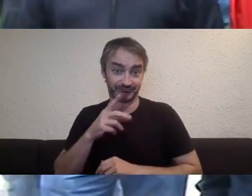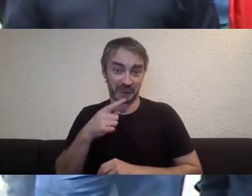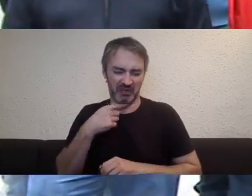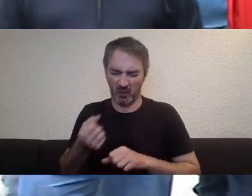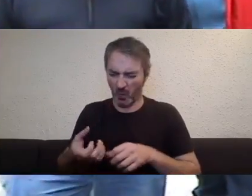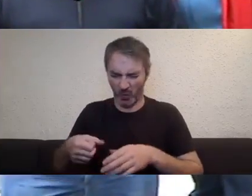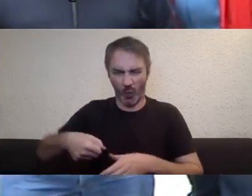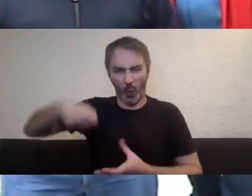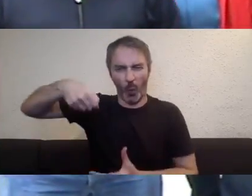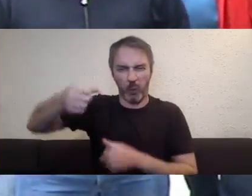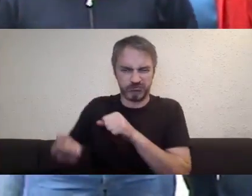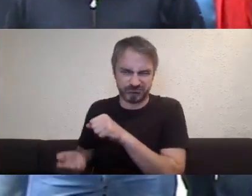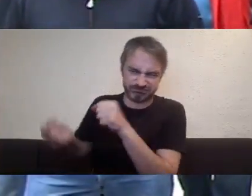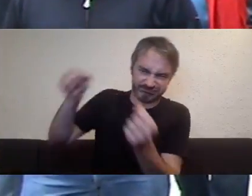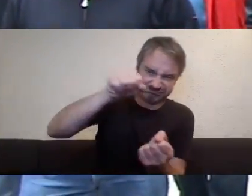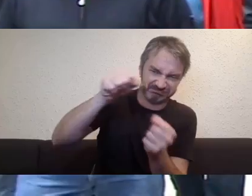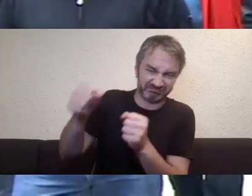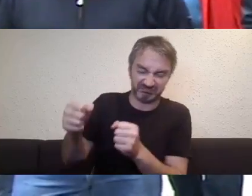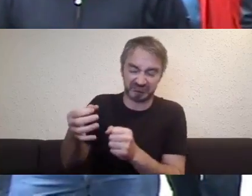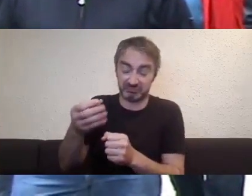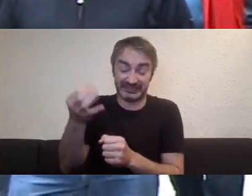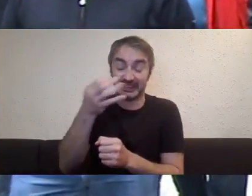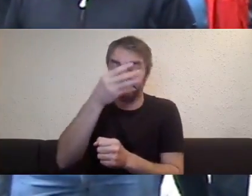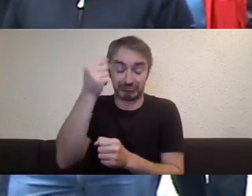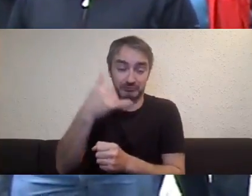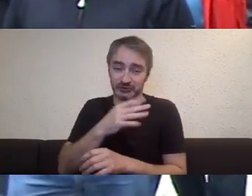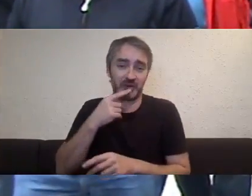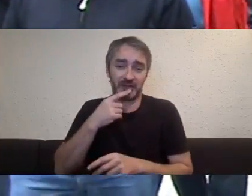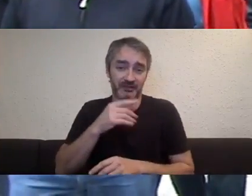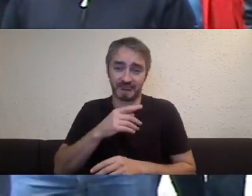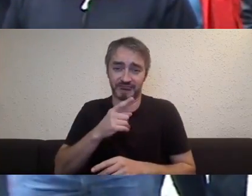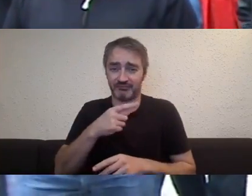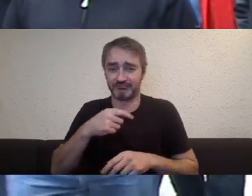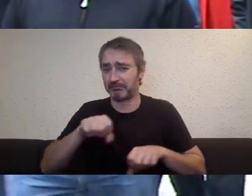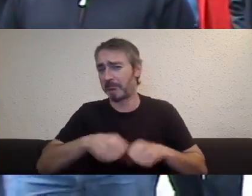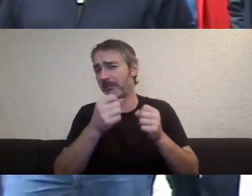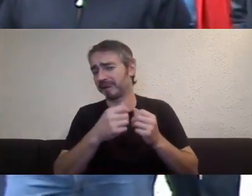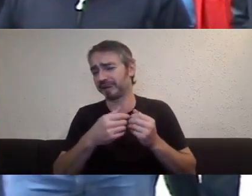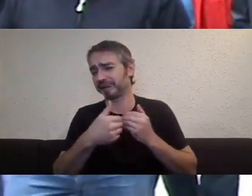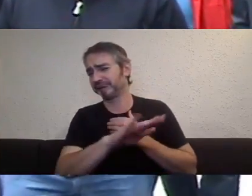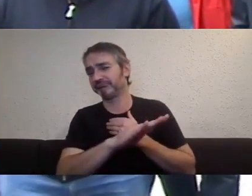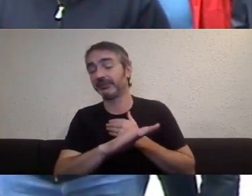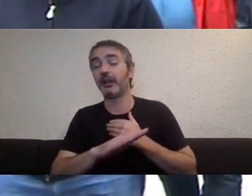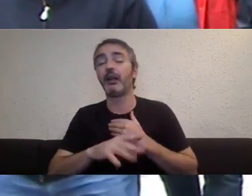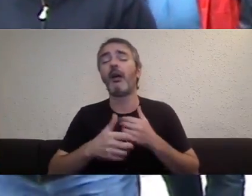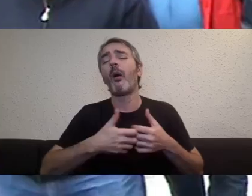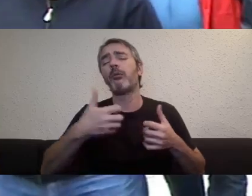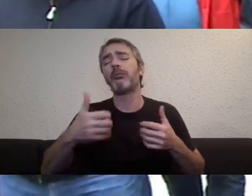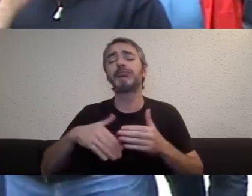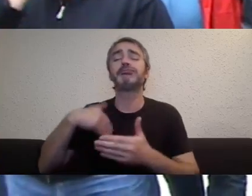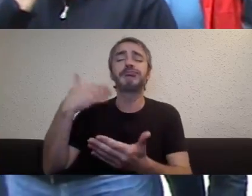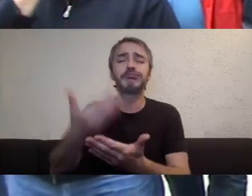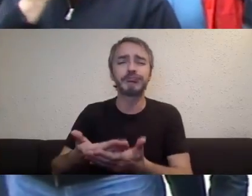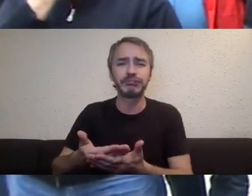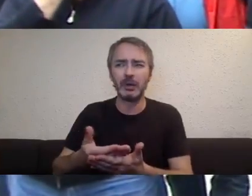i aquí es van acabar les negociacions. Llavors, al cap de molt poc temps d'això, vam tenir un, doncs potser quan